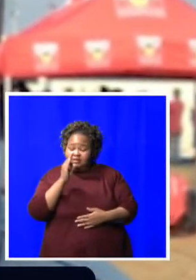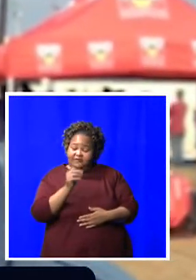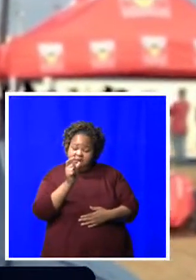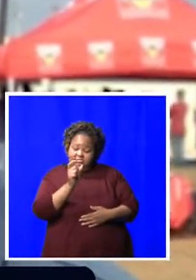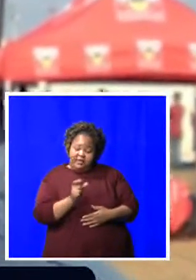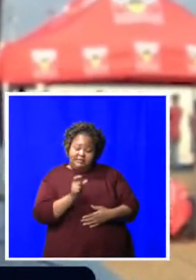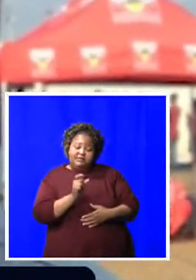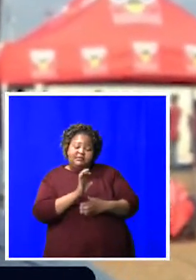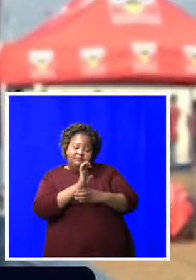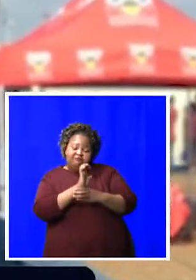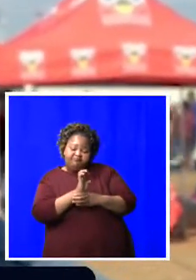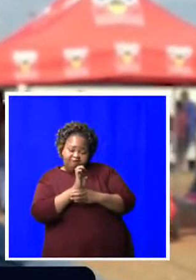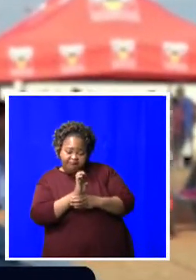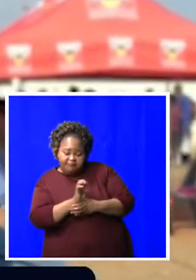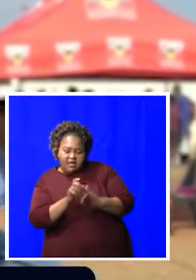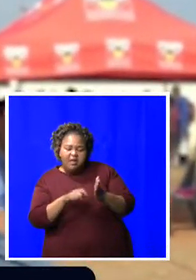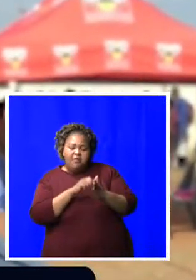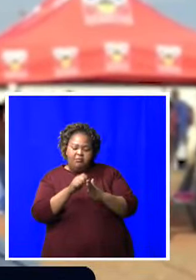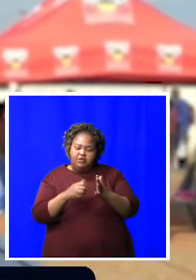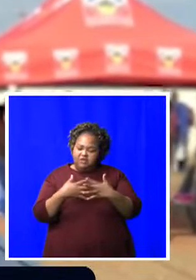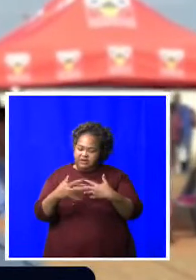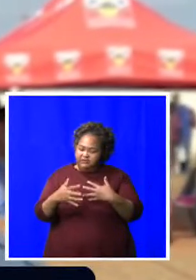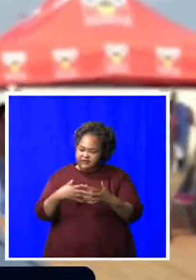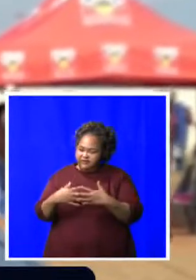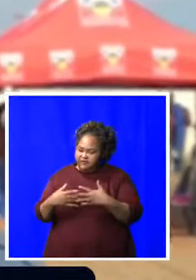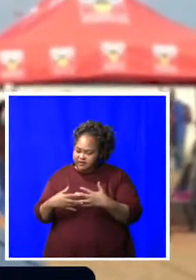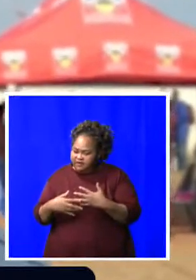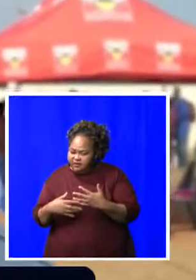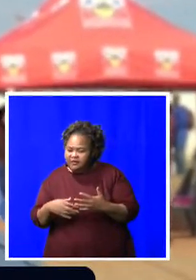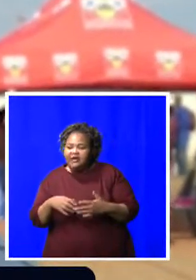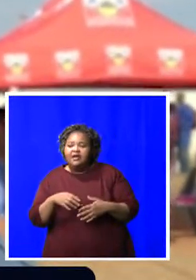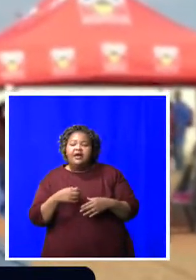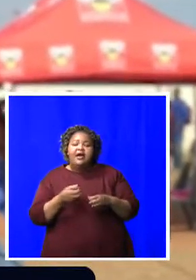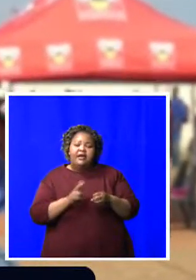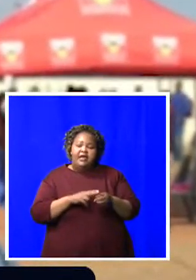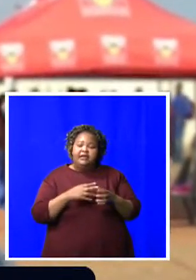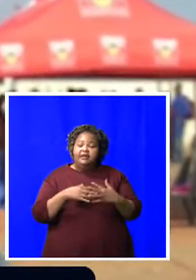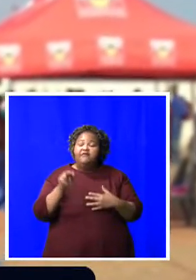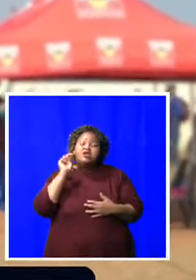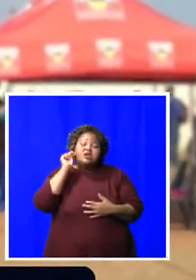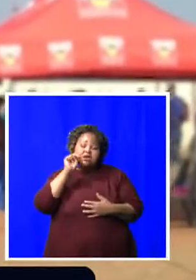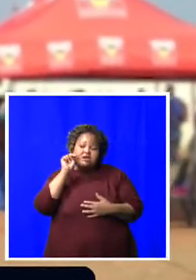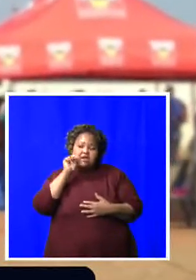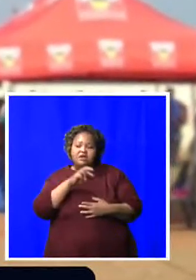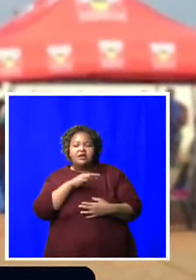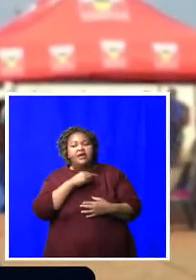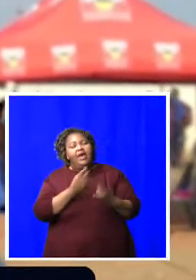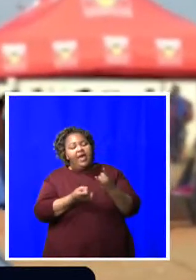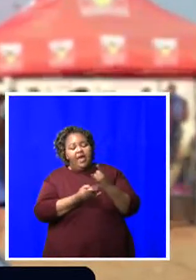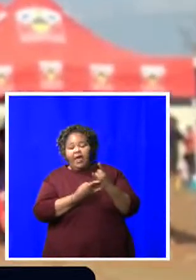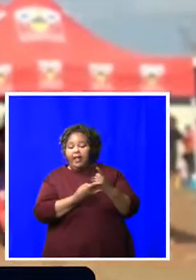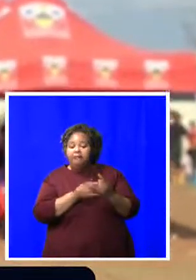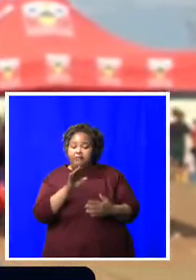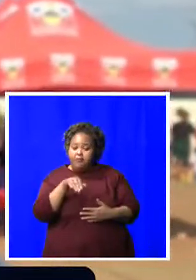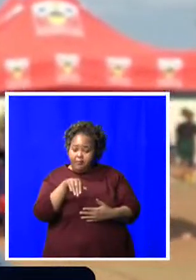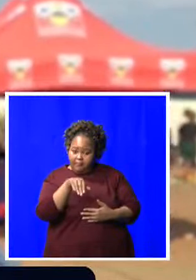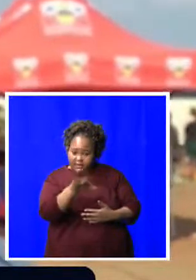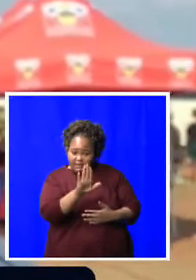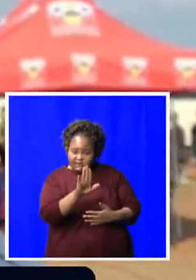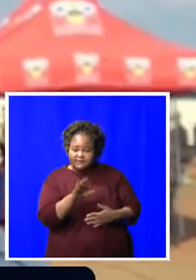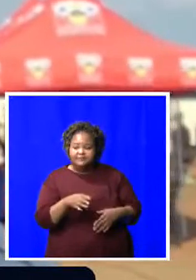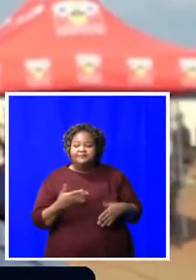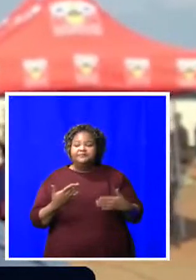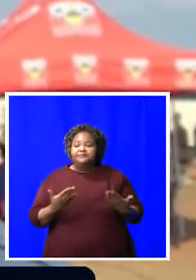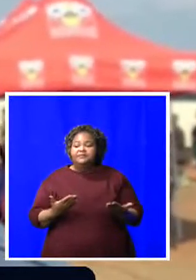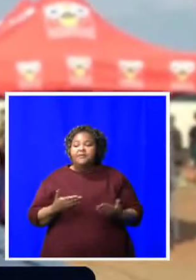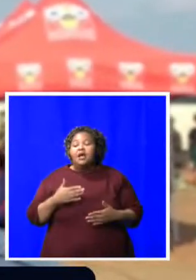loko esikudingile la esigodini sethu eloku nalokhu kufanele kube uyasinceda yena ku kange ngifike kahle